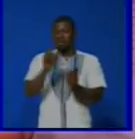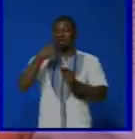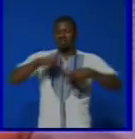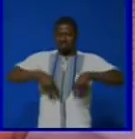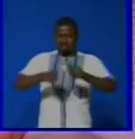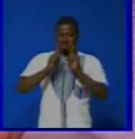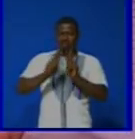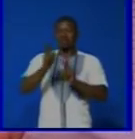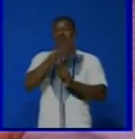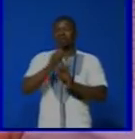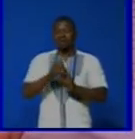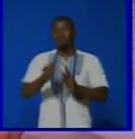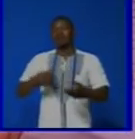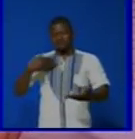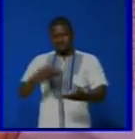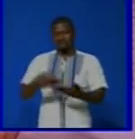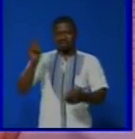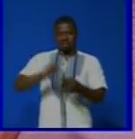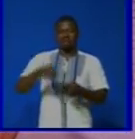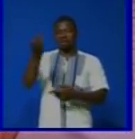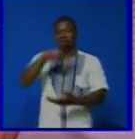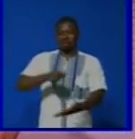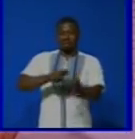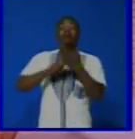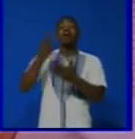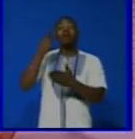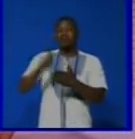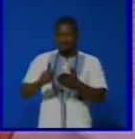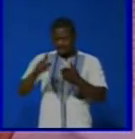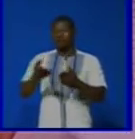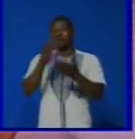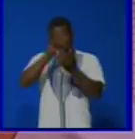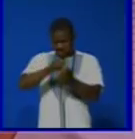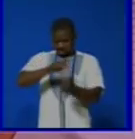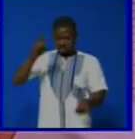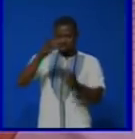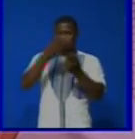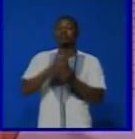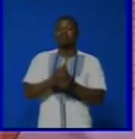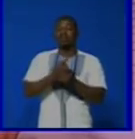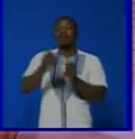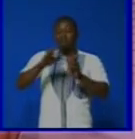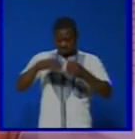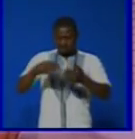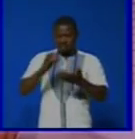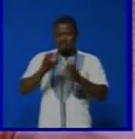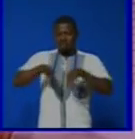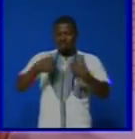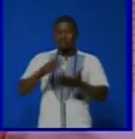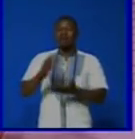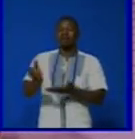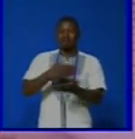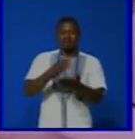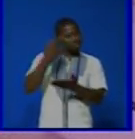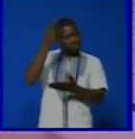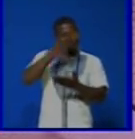recommandations pour pouvoir de façon optimale, en tout cas, contribuer à la mise en œuvre